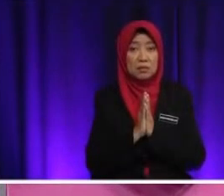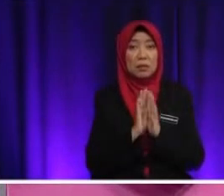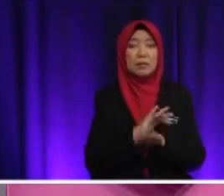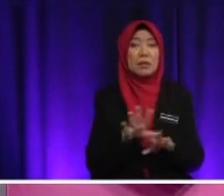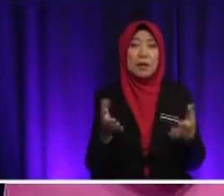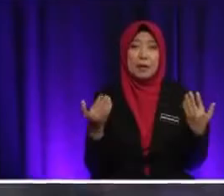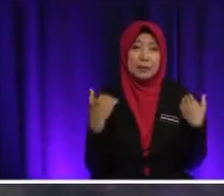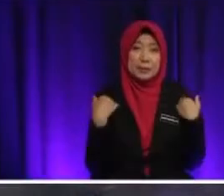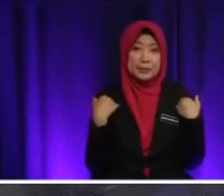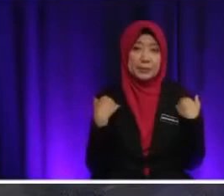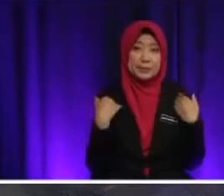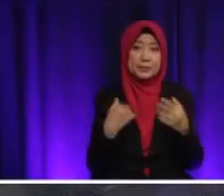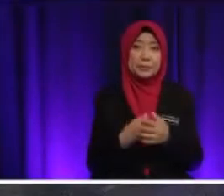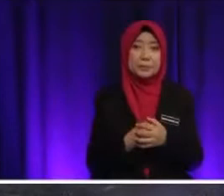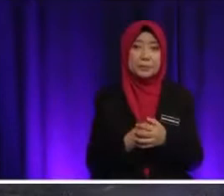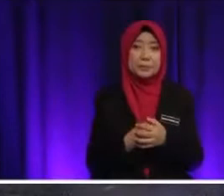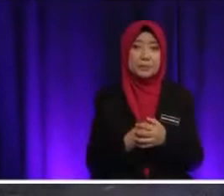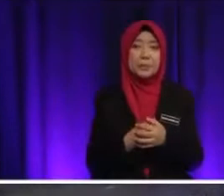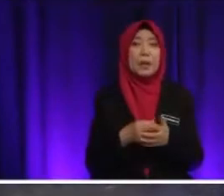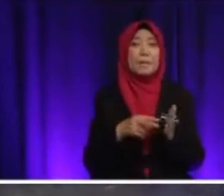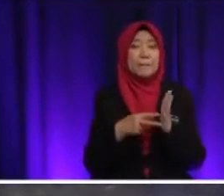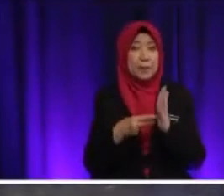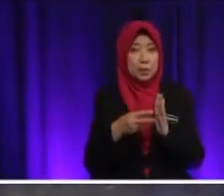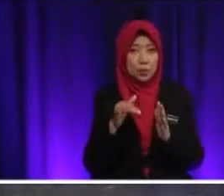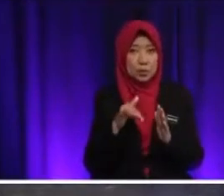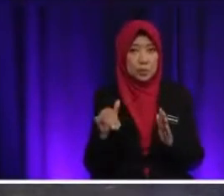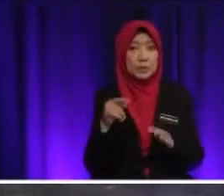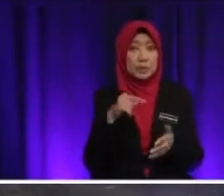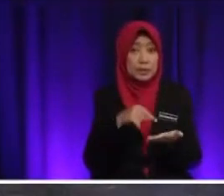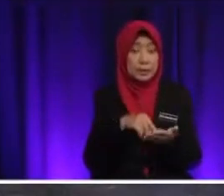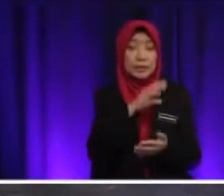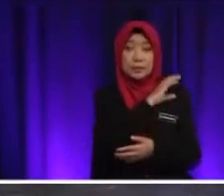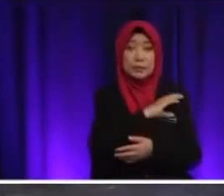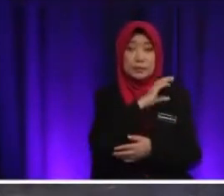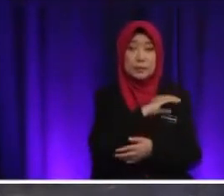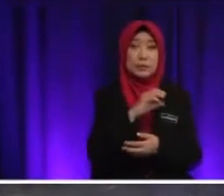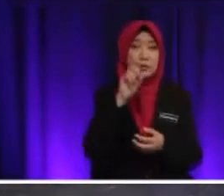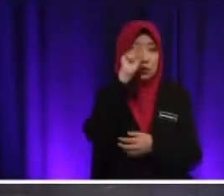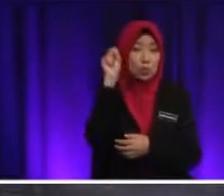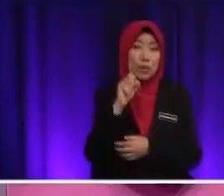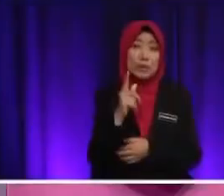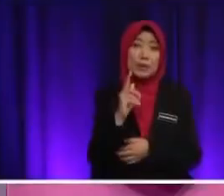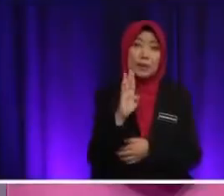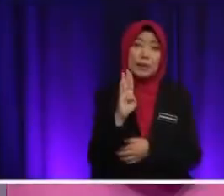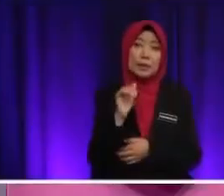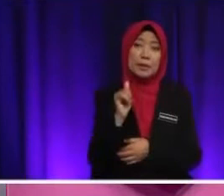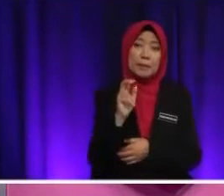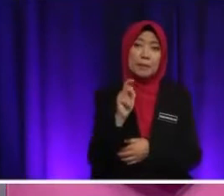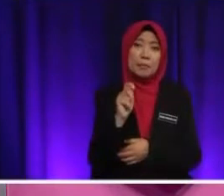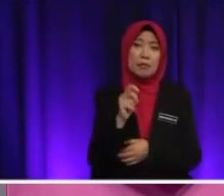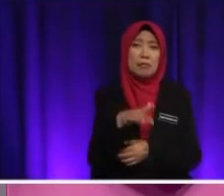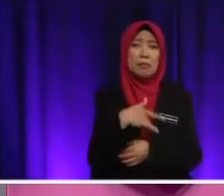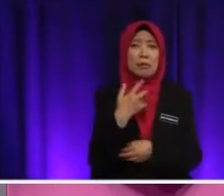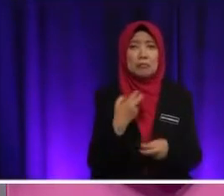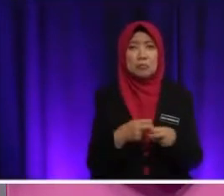Tak ada. Okey, tak ada berapa jawapan. Jadi bermaksud ini adalah ciri-ciri soalan kebat. Bila kita tengok soalan kebat, ramai murid kata, "Alah susahnya